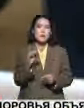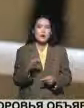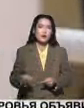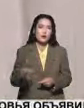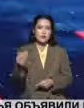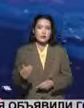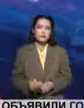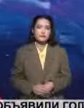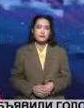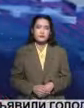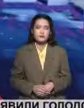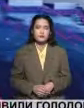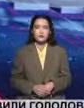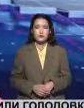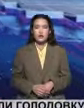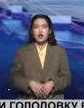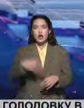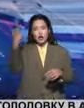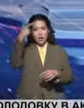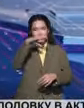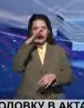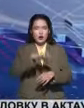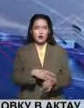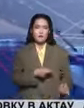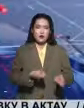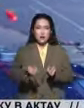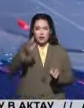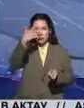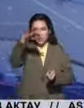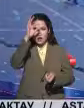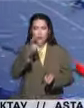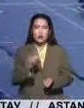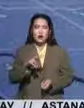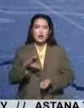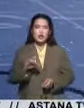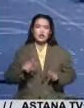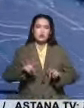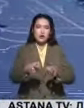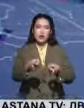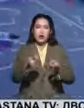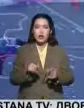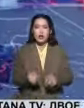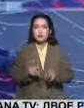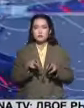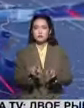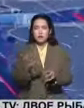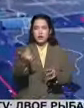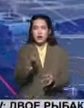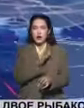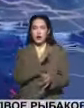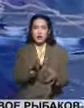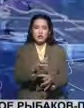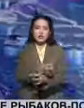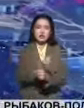области. По данному факту управлением полиции района Алатау возбуждено уголовное дело. Подозреваемый был задержан